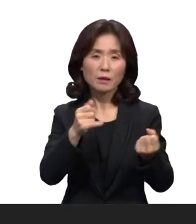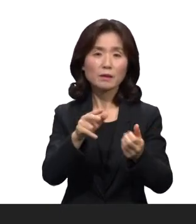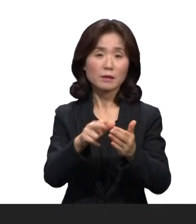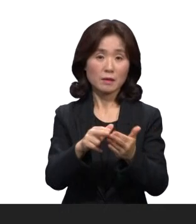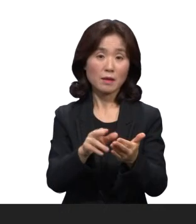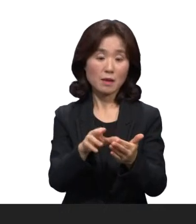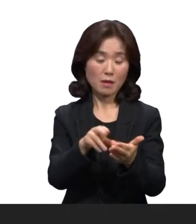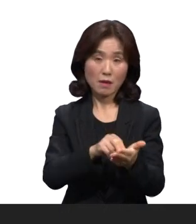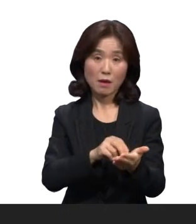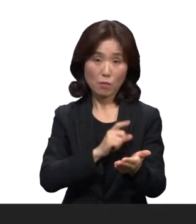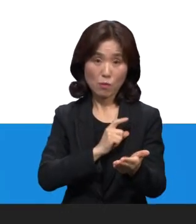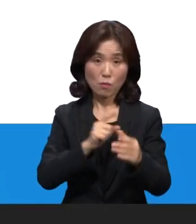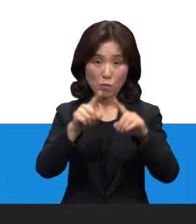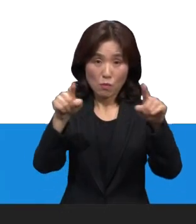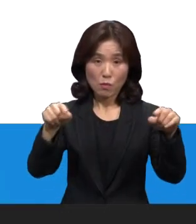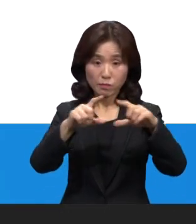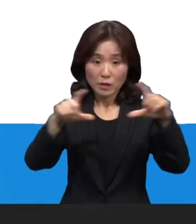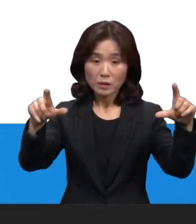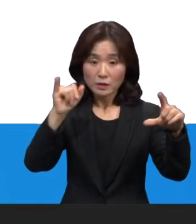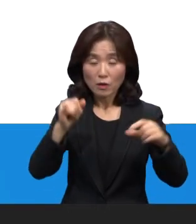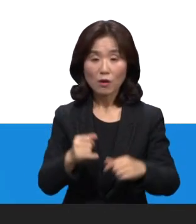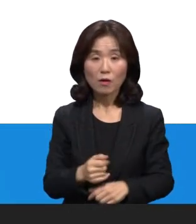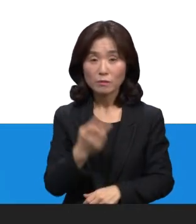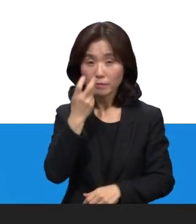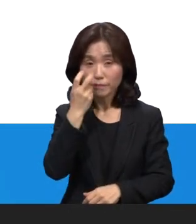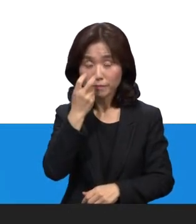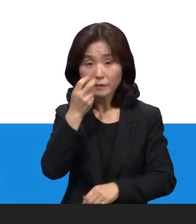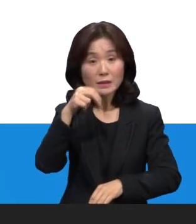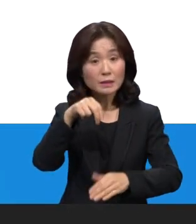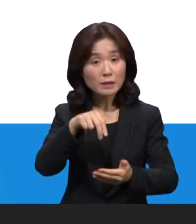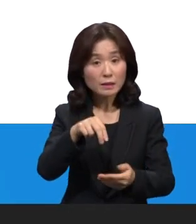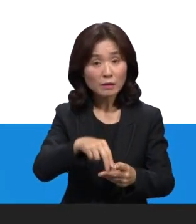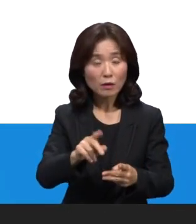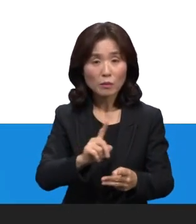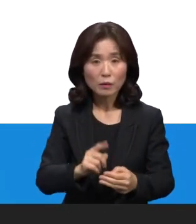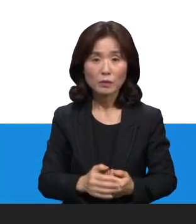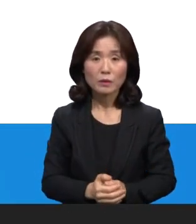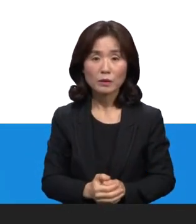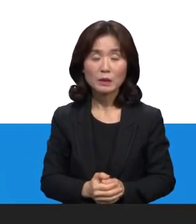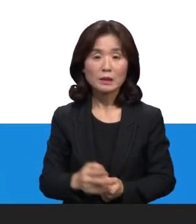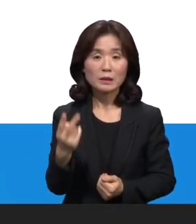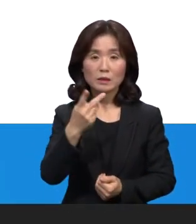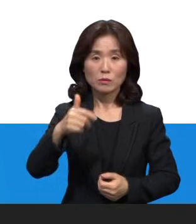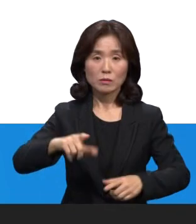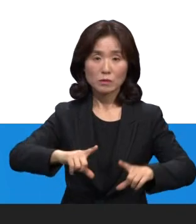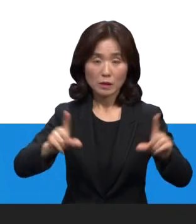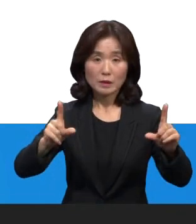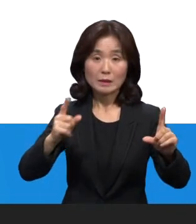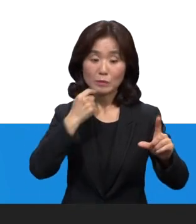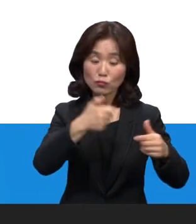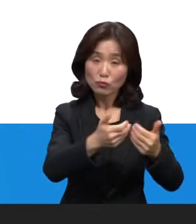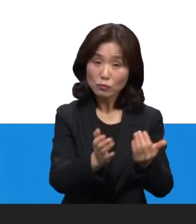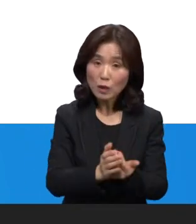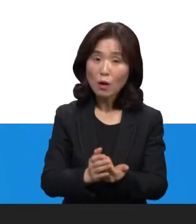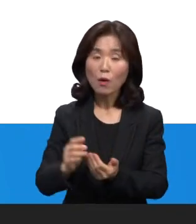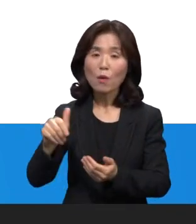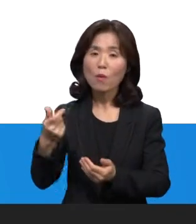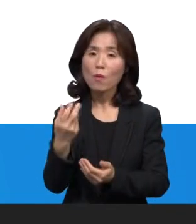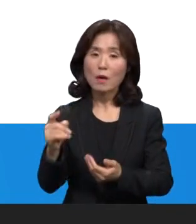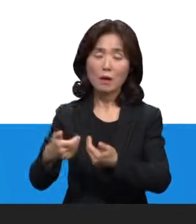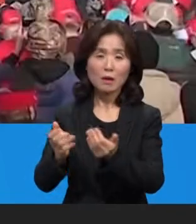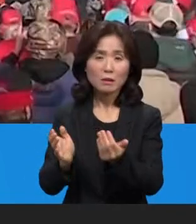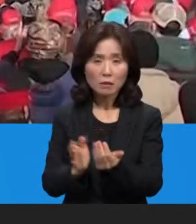제목인데요. 여론조사기관인 퓨 리서치 센터에 따르면 2015년까지만 해도 민주당이든 공화당이든 대학 교육에